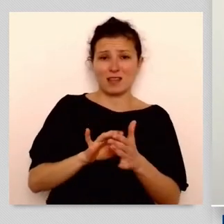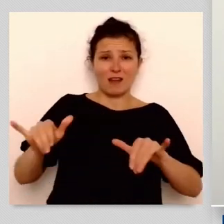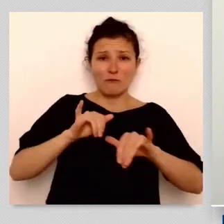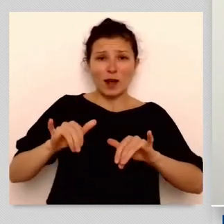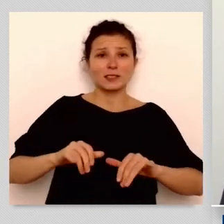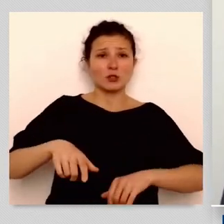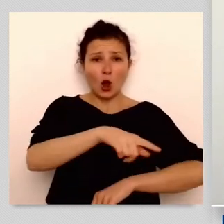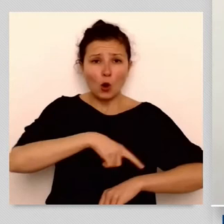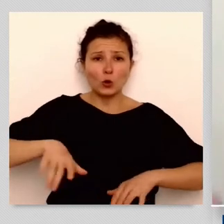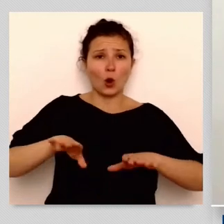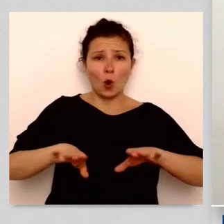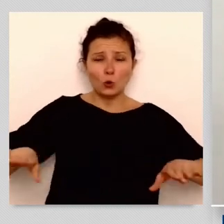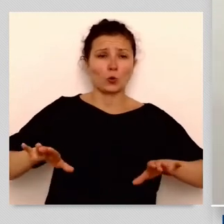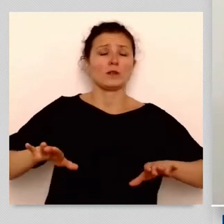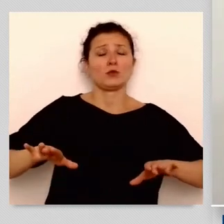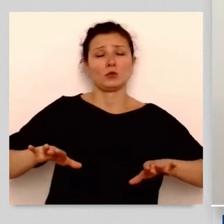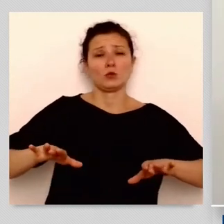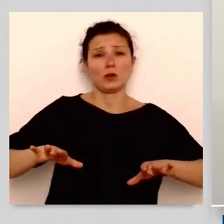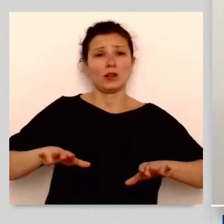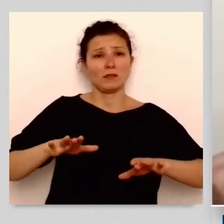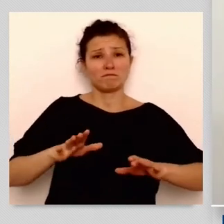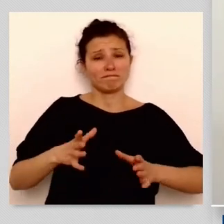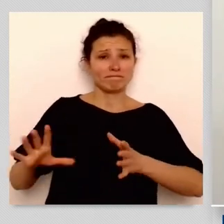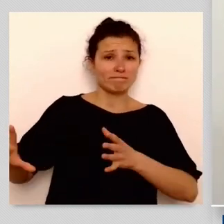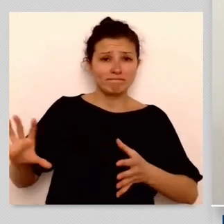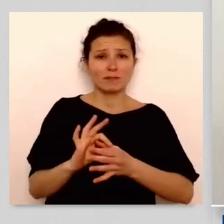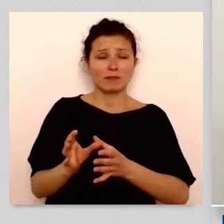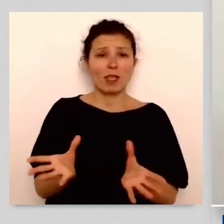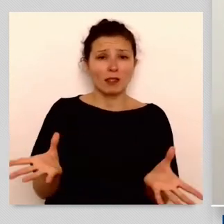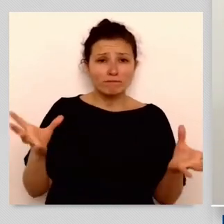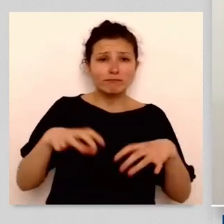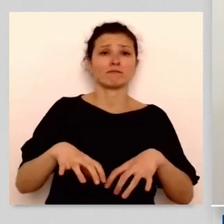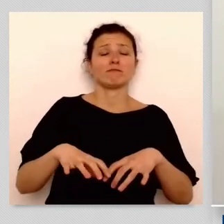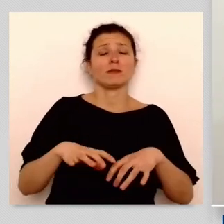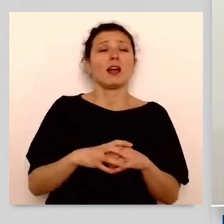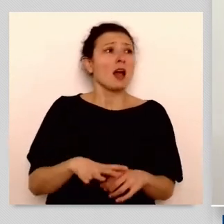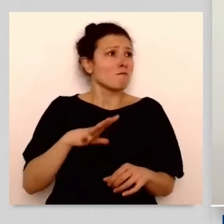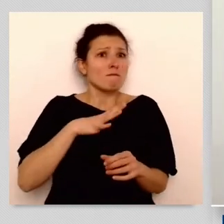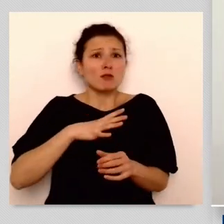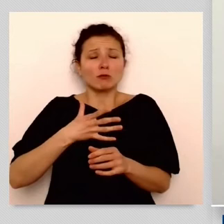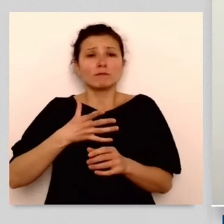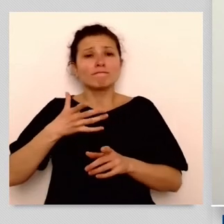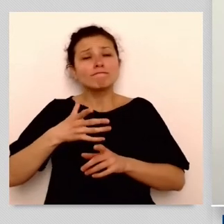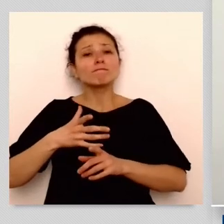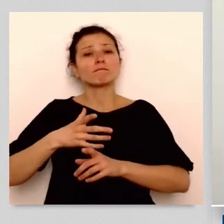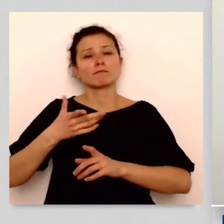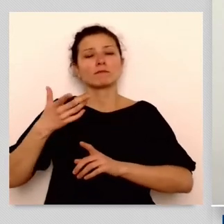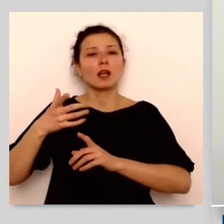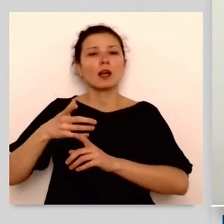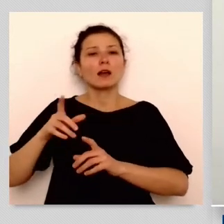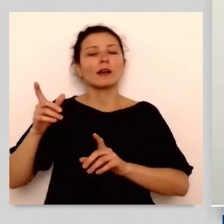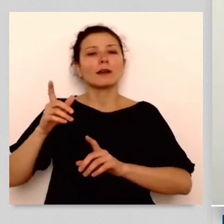stole przyłączyły, bo nie było wyjścia. Był taki napór społeczny. Czy jesteśmy w stanie taki napór